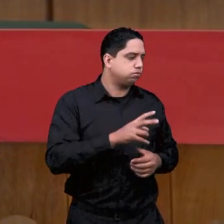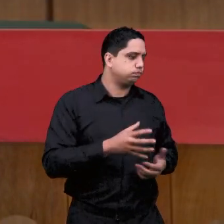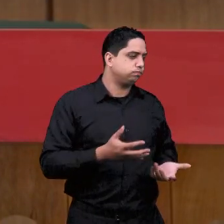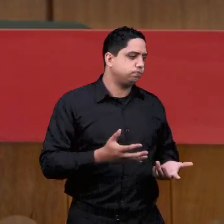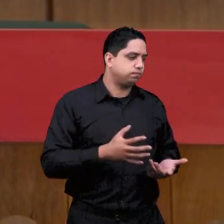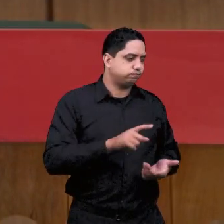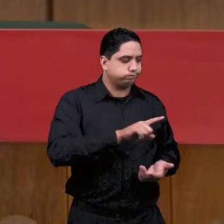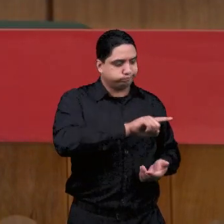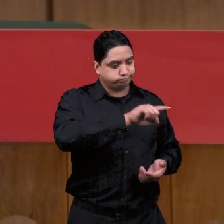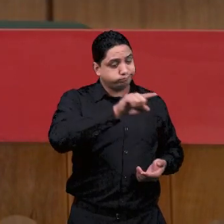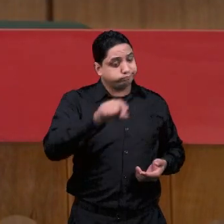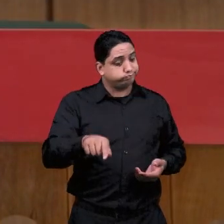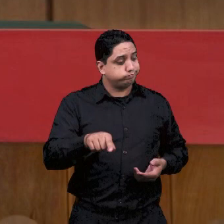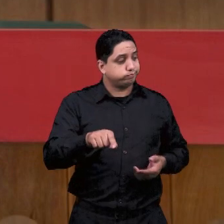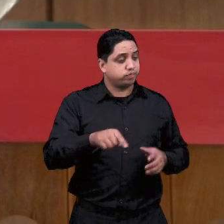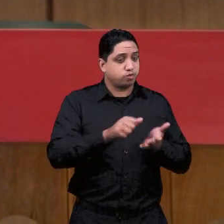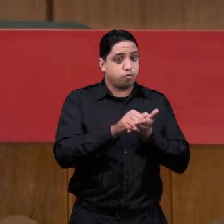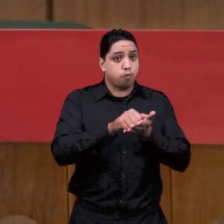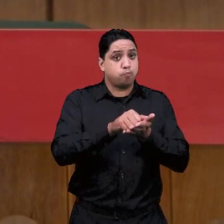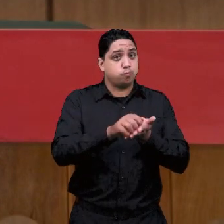Dieu les a jetés dehors.